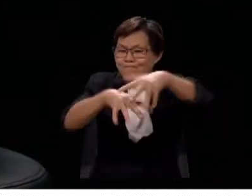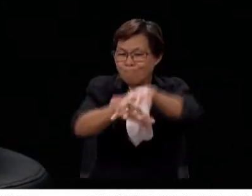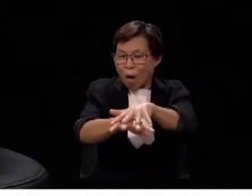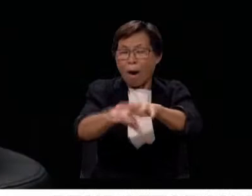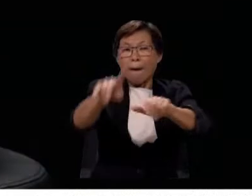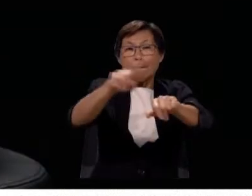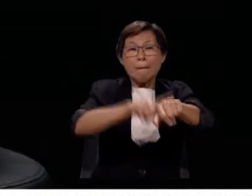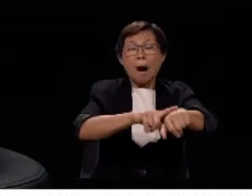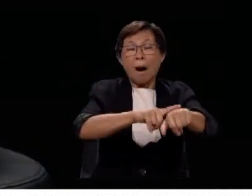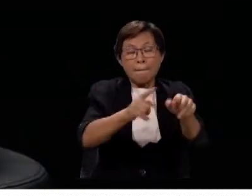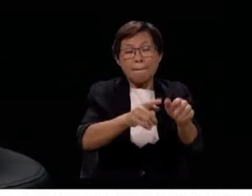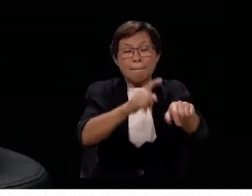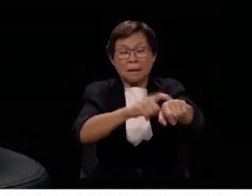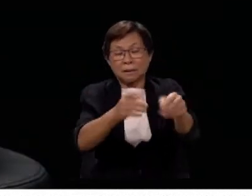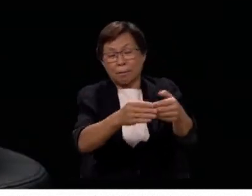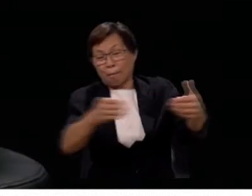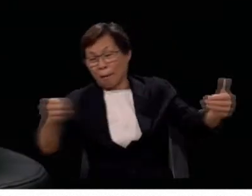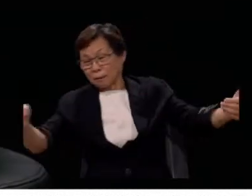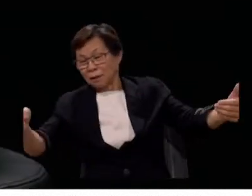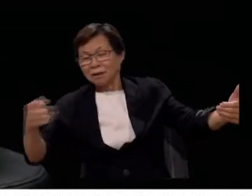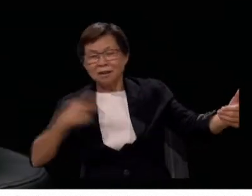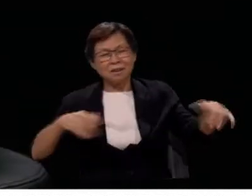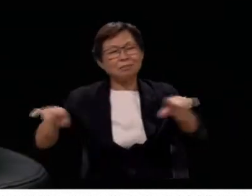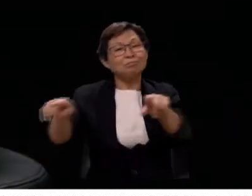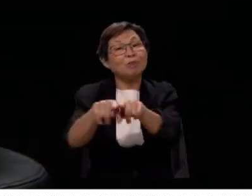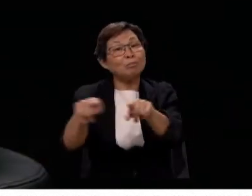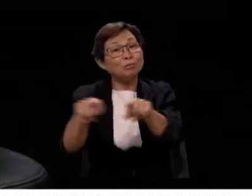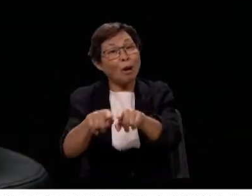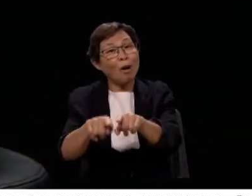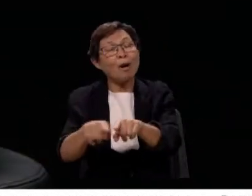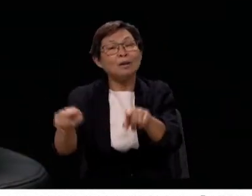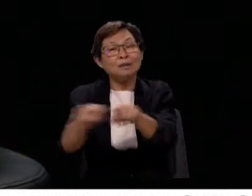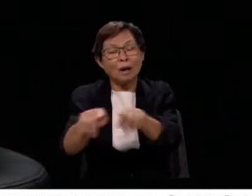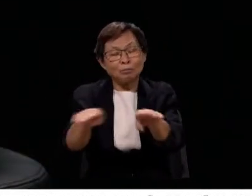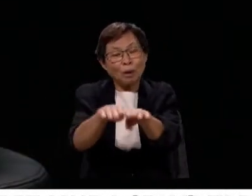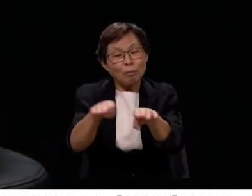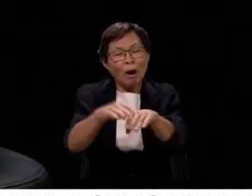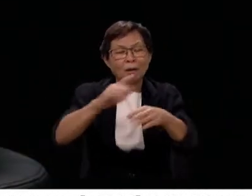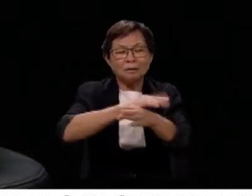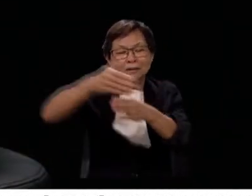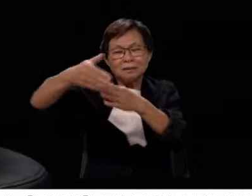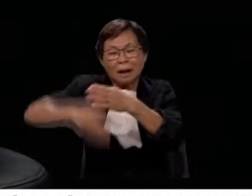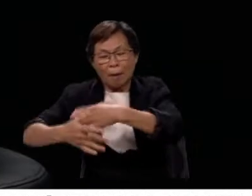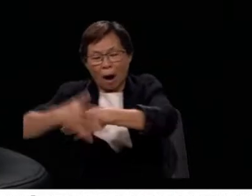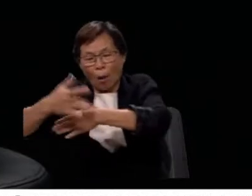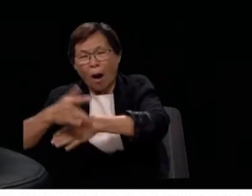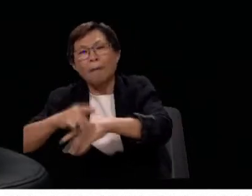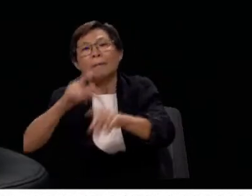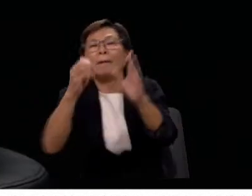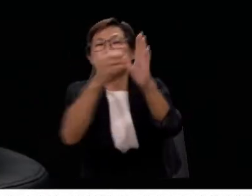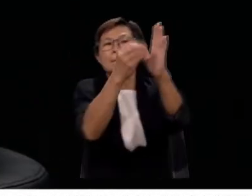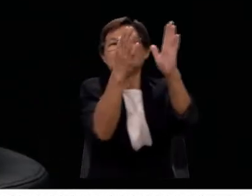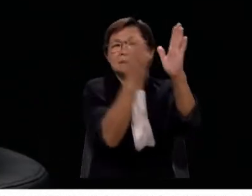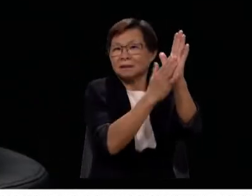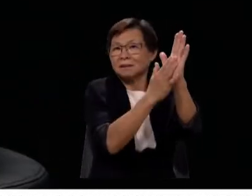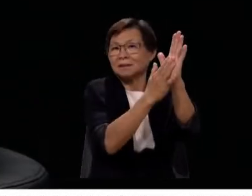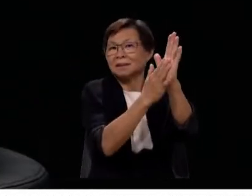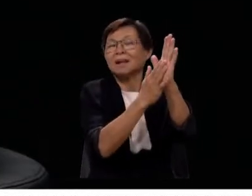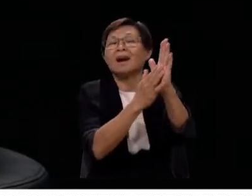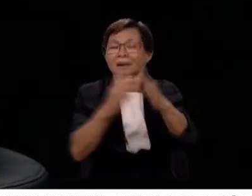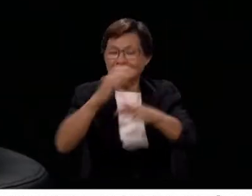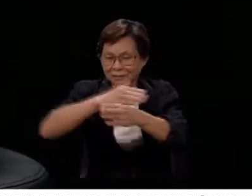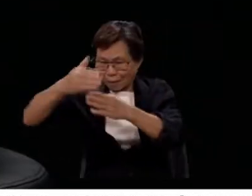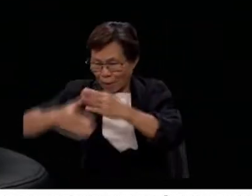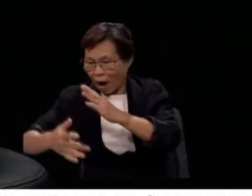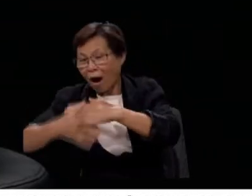teleponnya B panjang tapi disebabkan kita dah seragam ketinggiannya akan tamat lebih awal daripada apa yang termaktub dan penjajahan dulunya ini